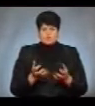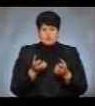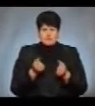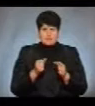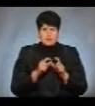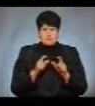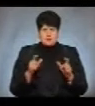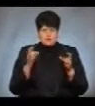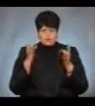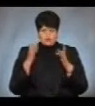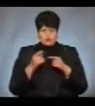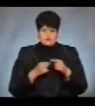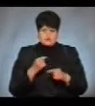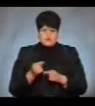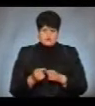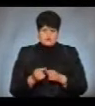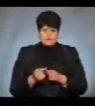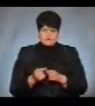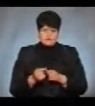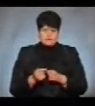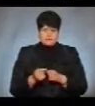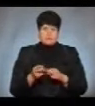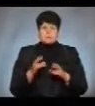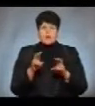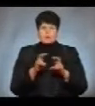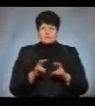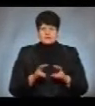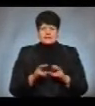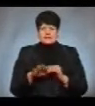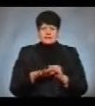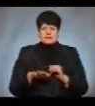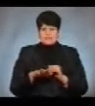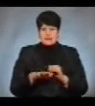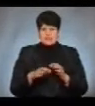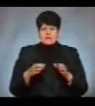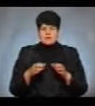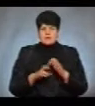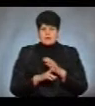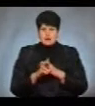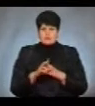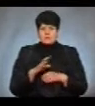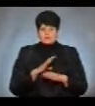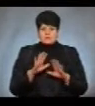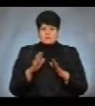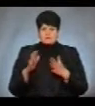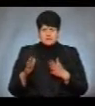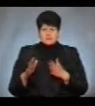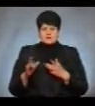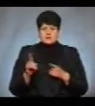об'єктів культурної спадщини? Ну, при обстеженні тих дерев'яних храмів в мене були випадки, що я